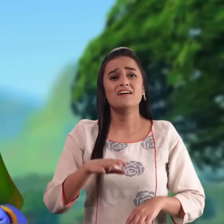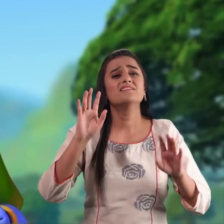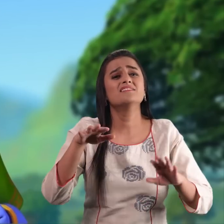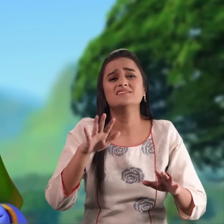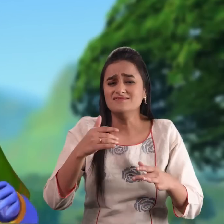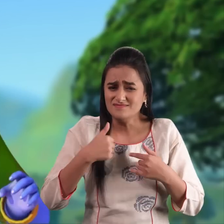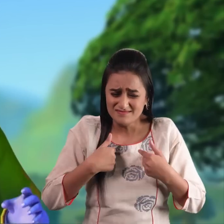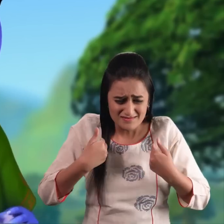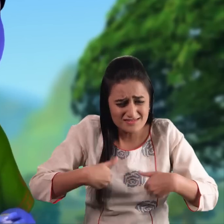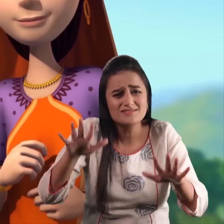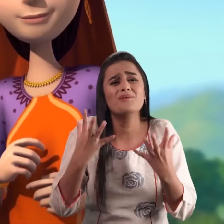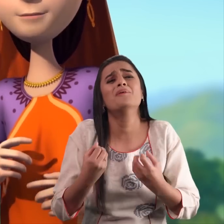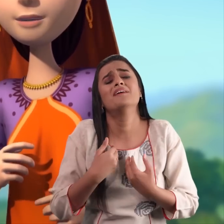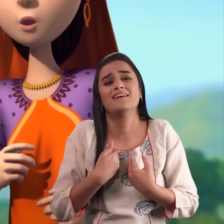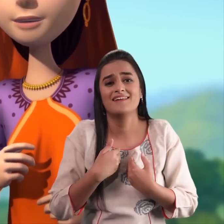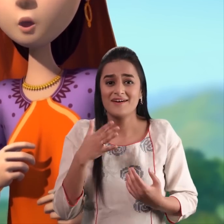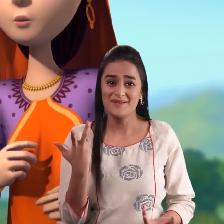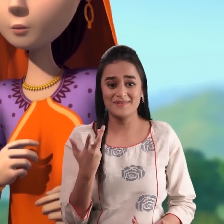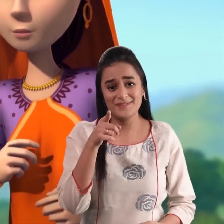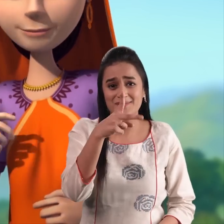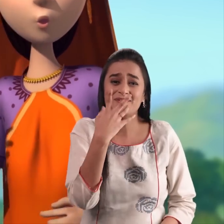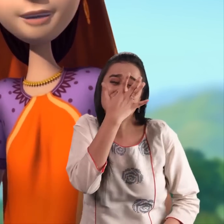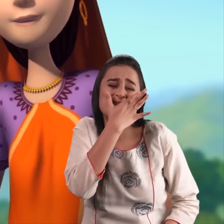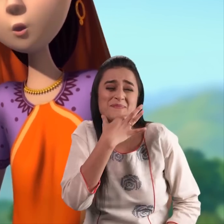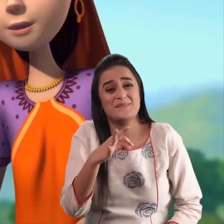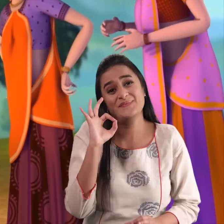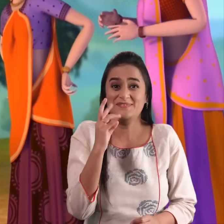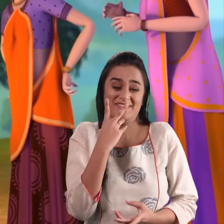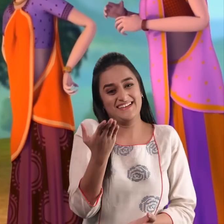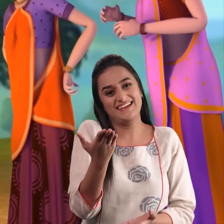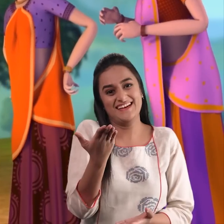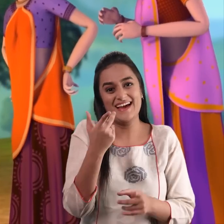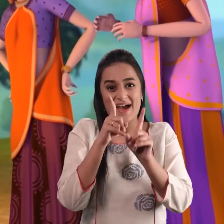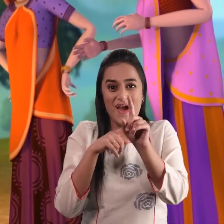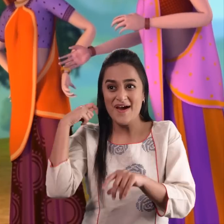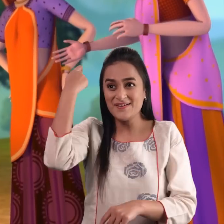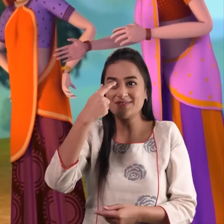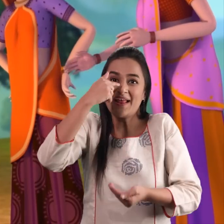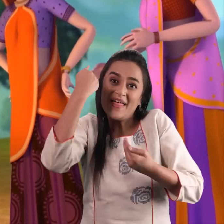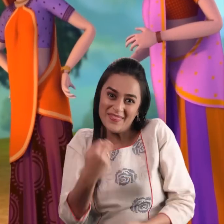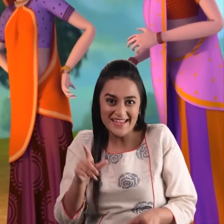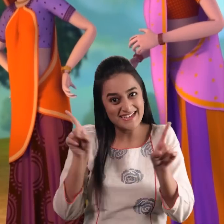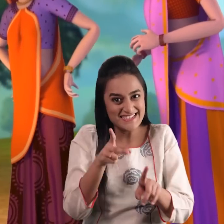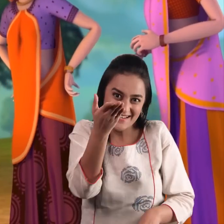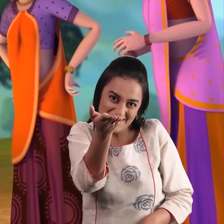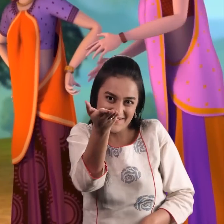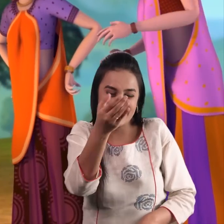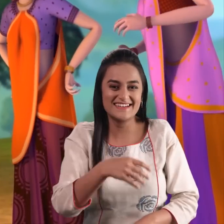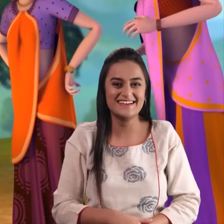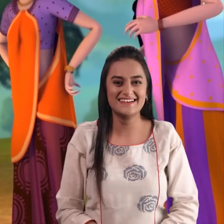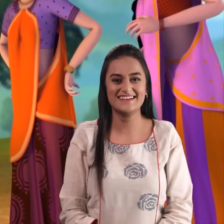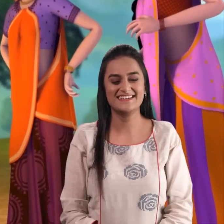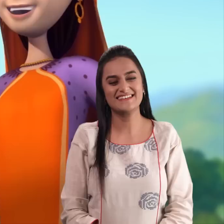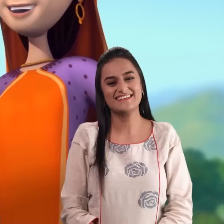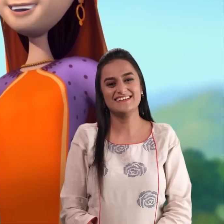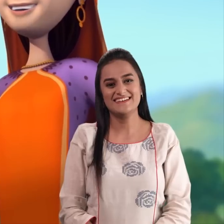ओ, मुझे जाने दो। पर तू तो बड़ा सुंदर लग रहा है। बिल्कुल यशोदा की सुंदर सी बिटिया लग रहा है